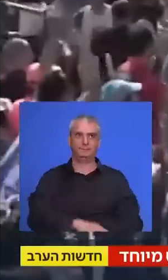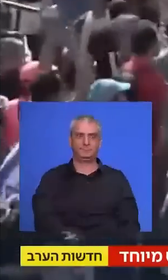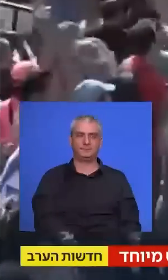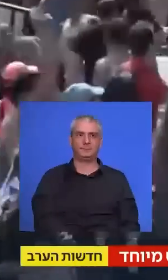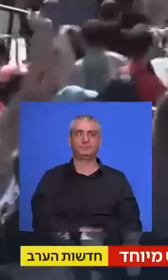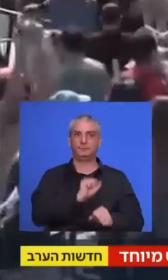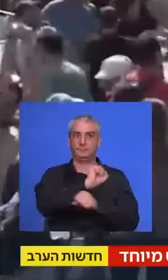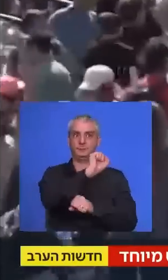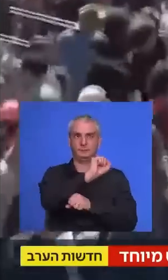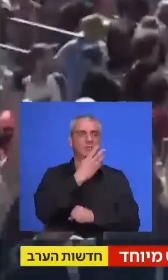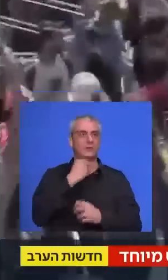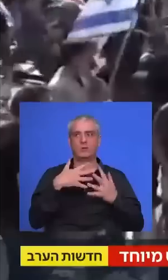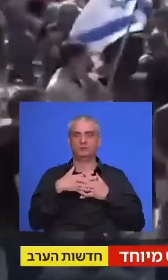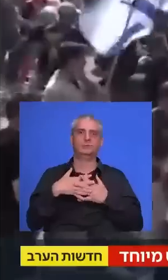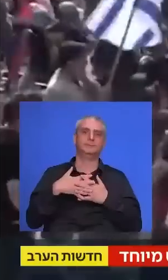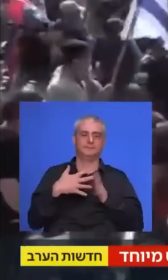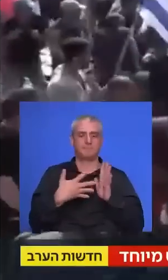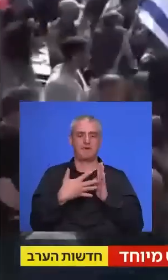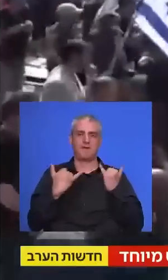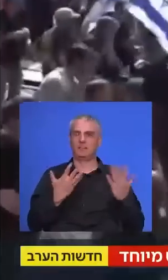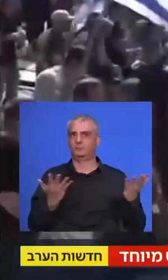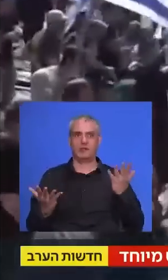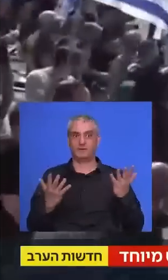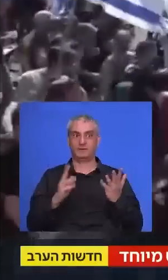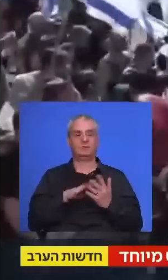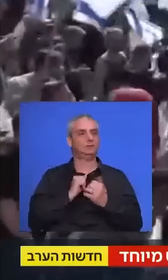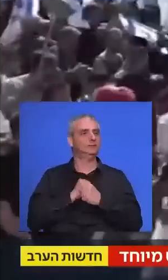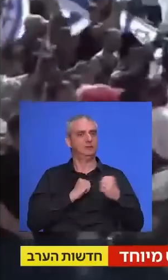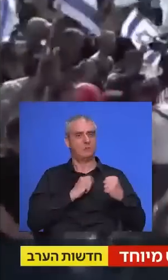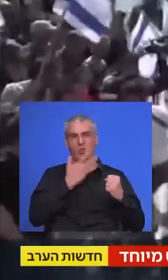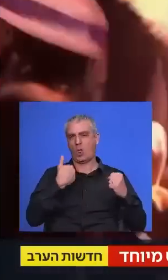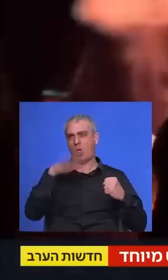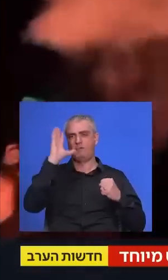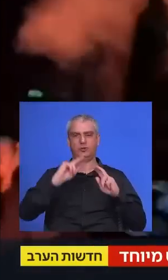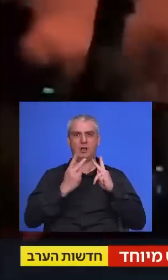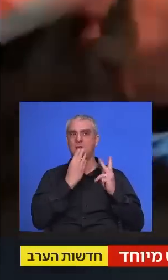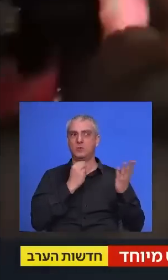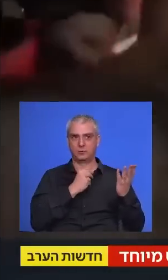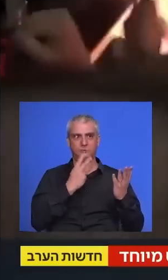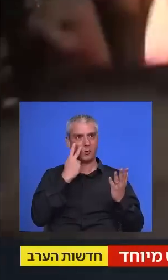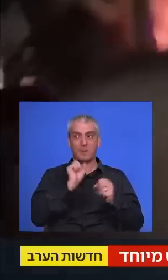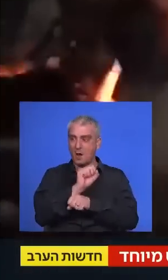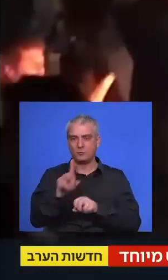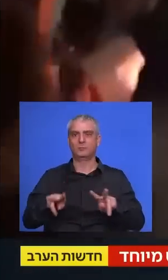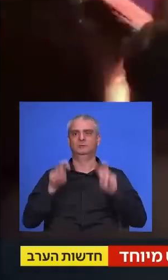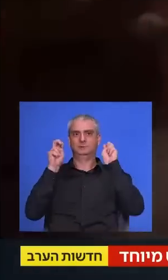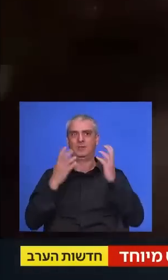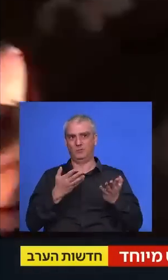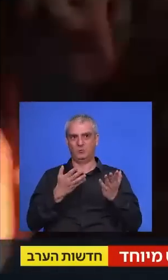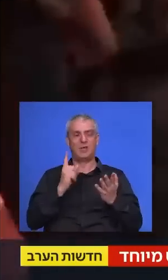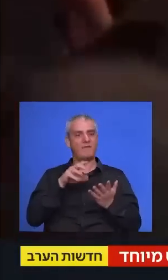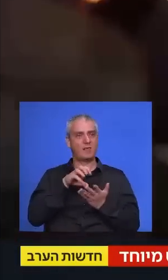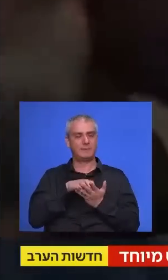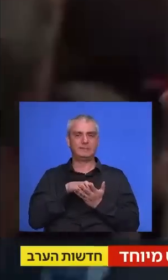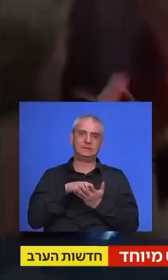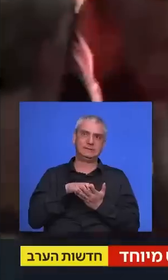המחאה מעמידה את יהדות ארצות הברית במבחן. השמאל והליברלים, שהם הרוב הגדול של הקהילה, רואים במחאה הזדמנות. אבל במרכז